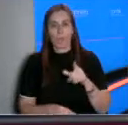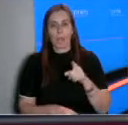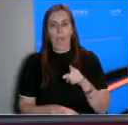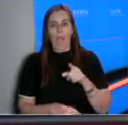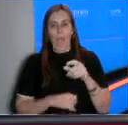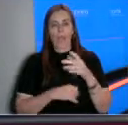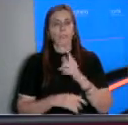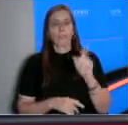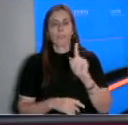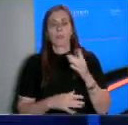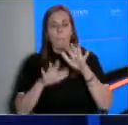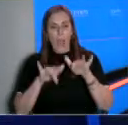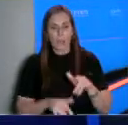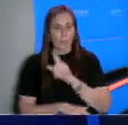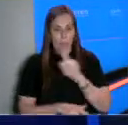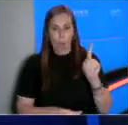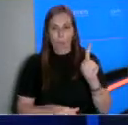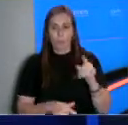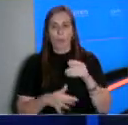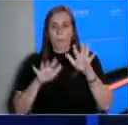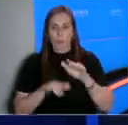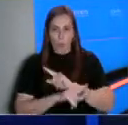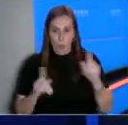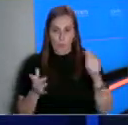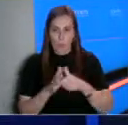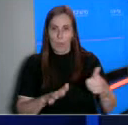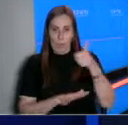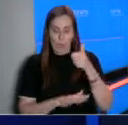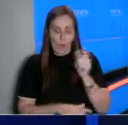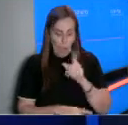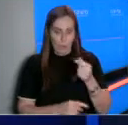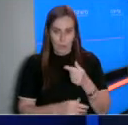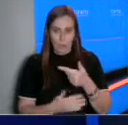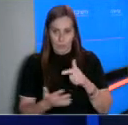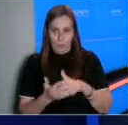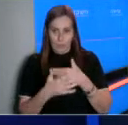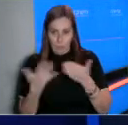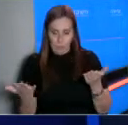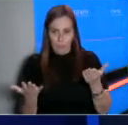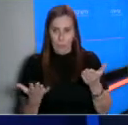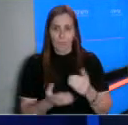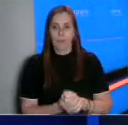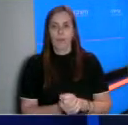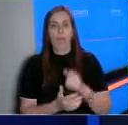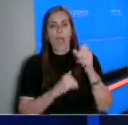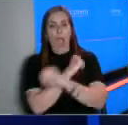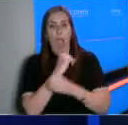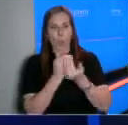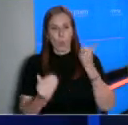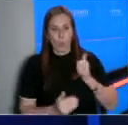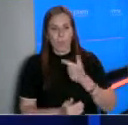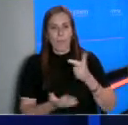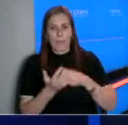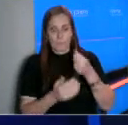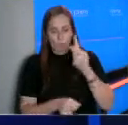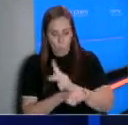בעתודה בחוץ, מחשבים בחוץ, מחשבים בגלל שהמנהלת וכסף וכל ה... לא, כן, כן. עתודה בגלל